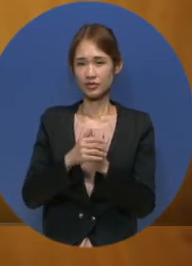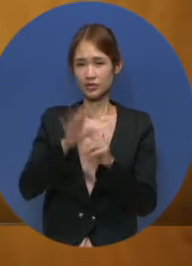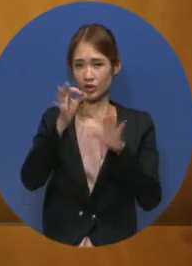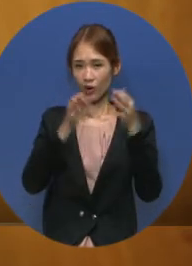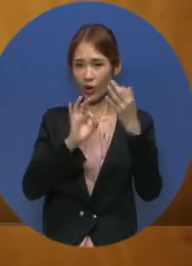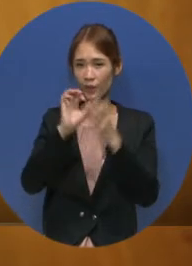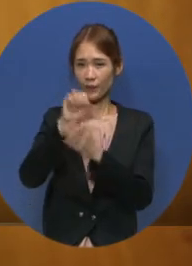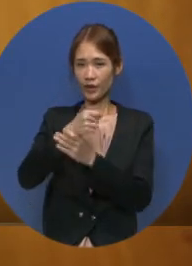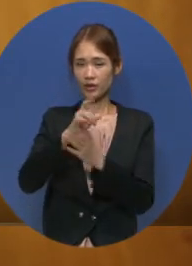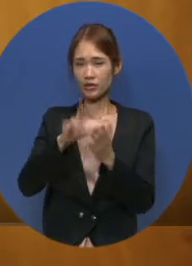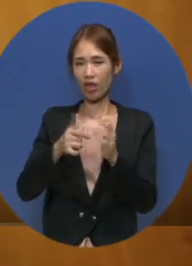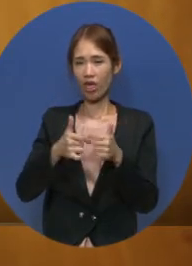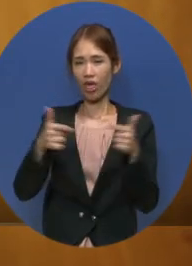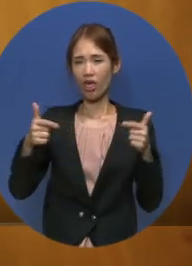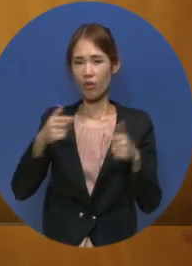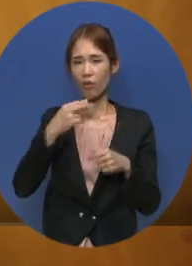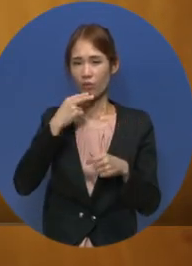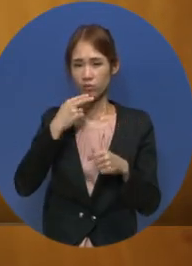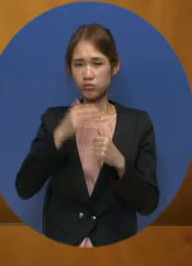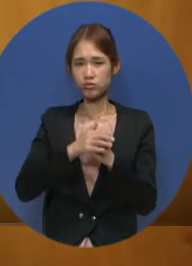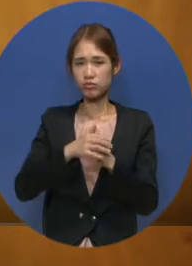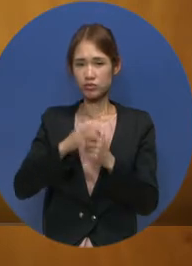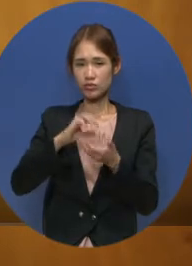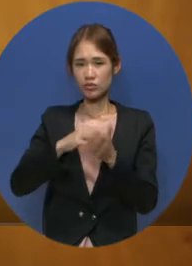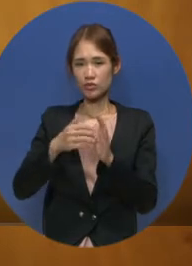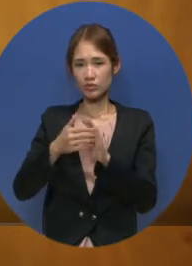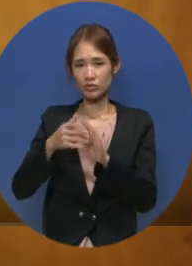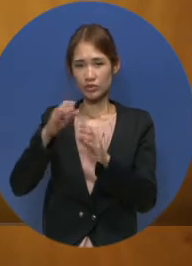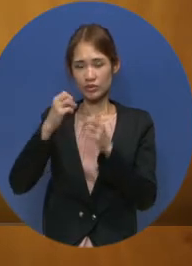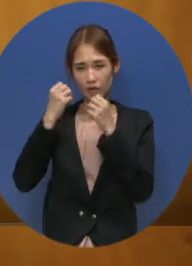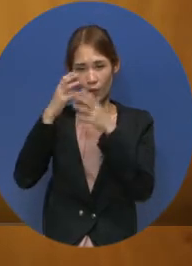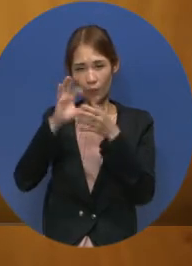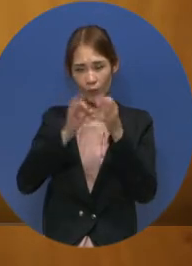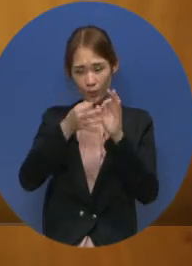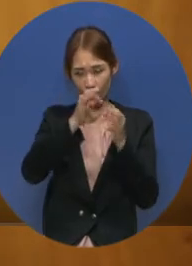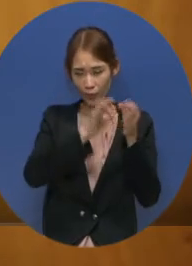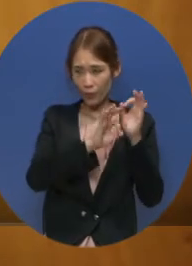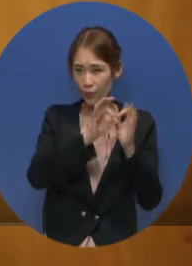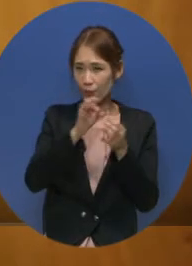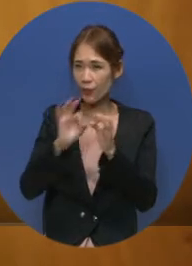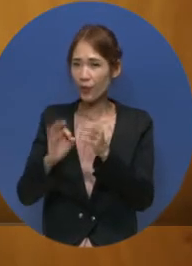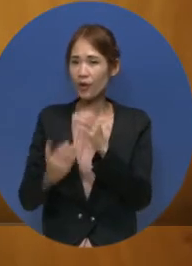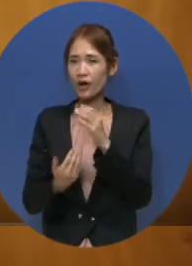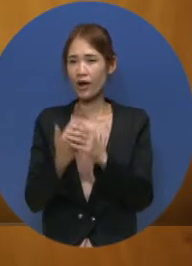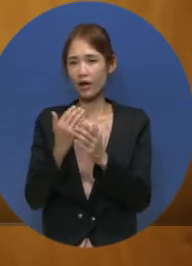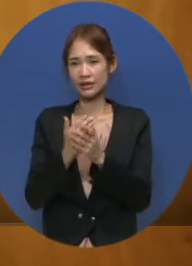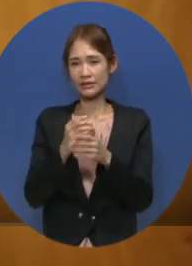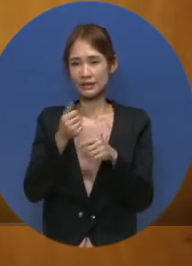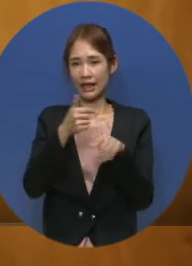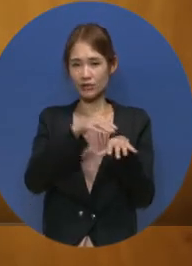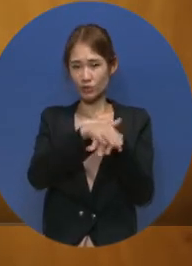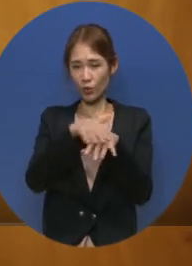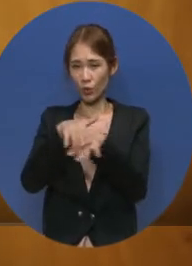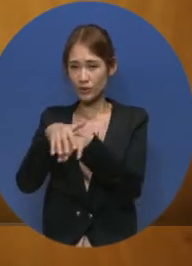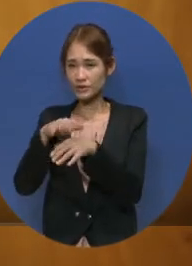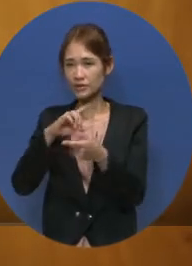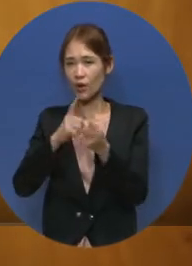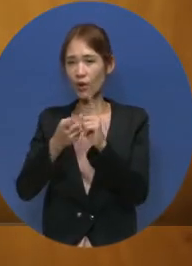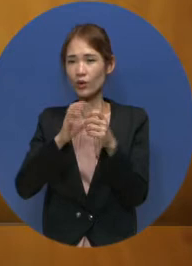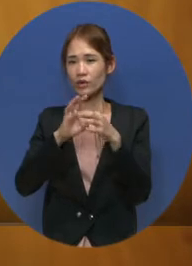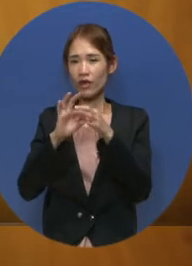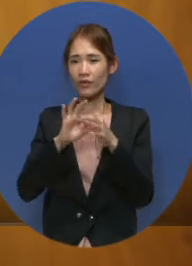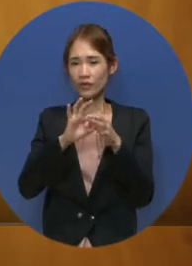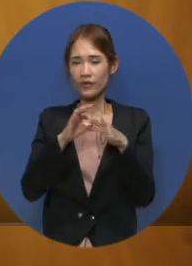때 계속 커지지 않잖아요. 어느 정도 커지면 옆에 계속 새로운 포도송이를 열어가는데 그렇게 작은 조직들이 서로 연결되는 사회